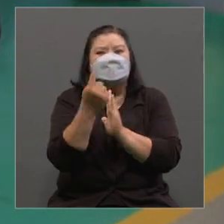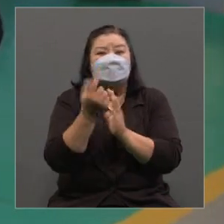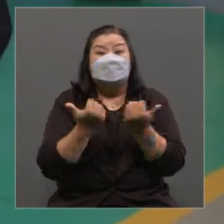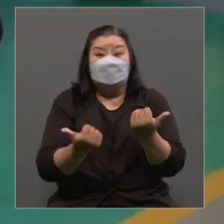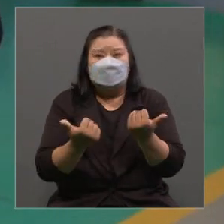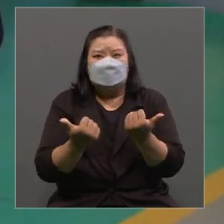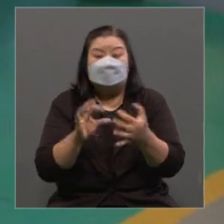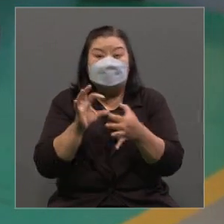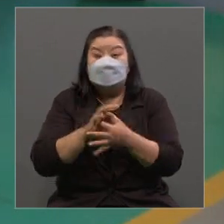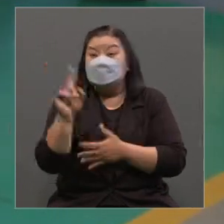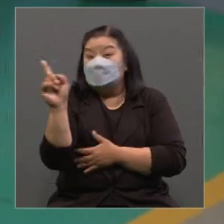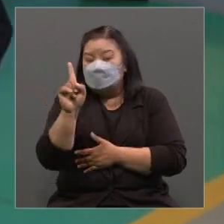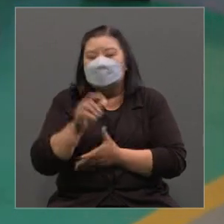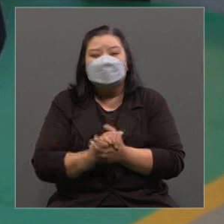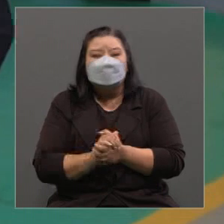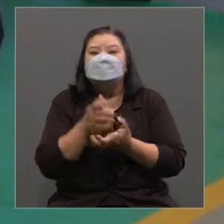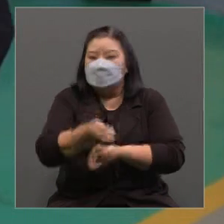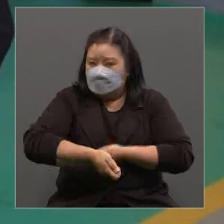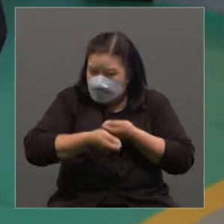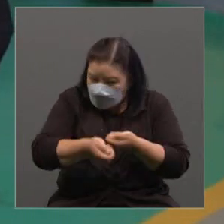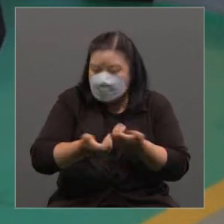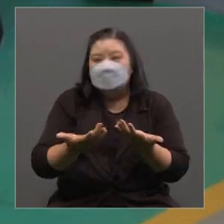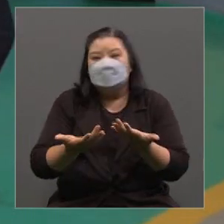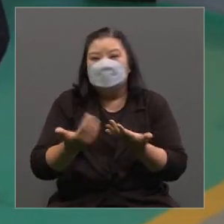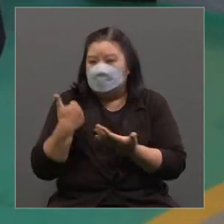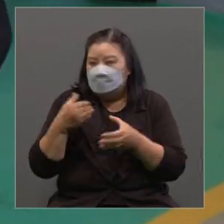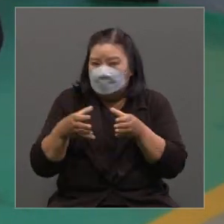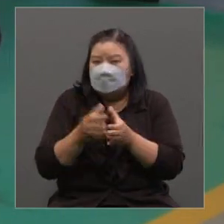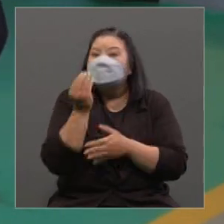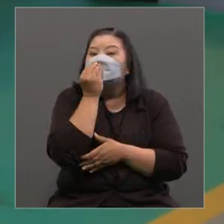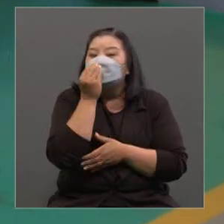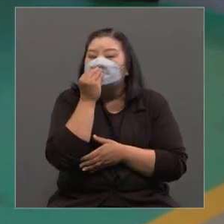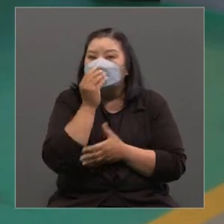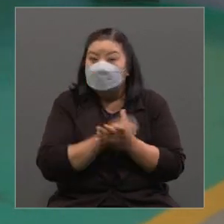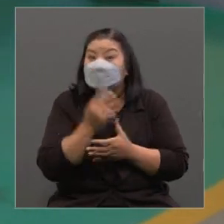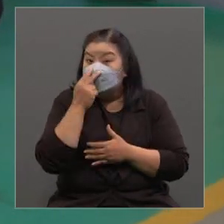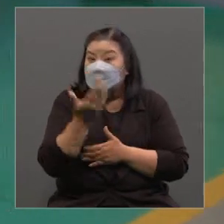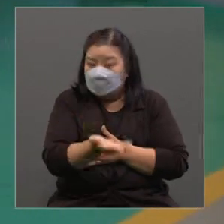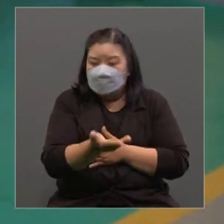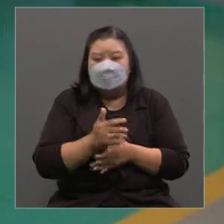ใช้ในเรื่องของการเกษตรรวมไปถึงเรื่องของกลุ่มอาหารตามไปดูกันเลยค่ะ